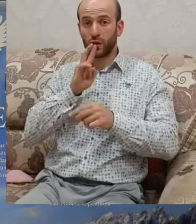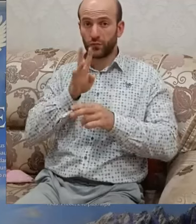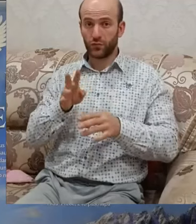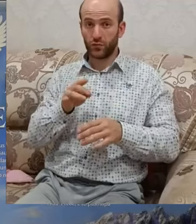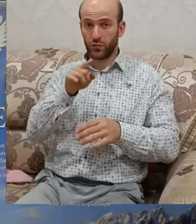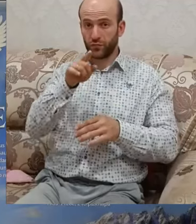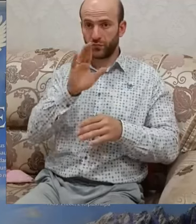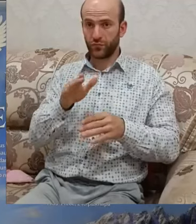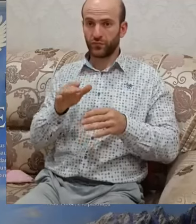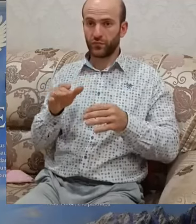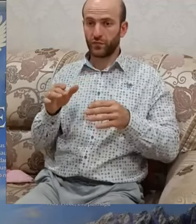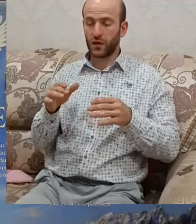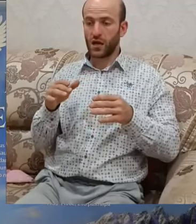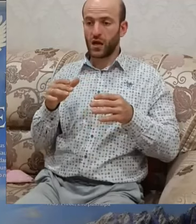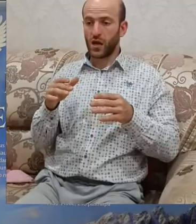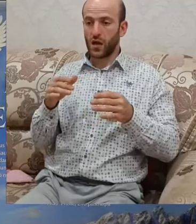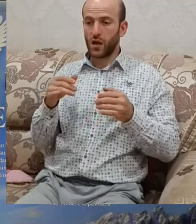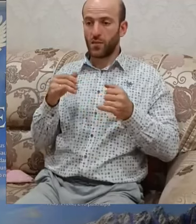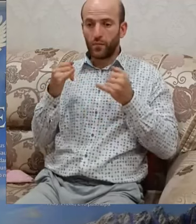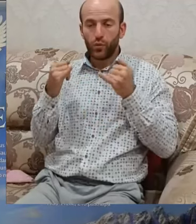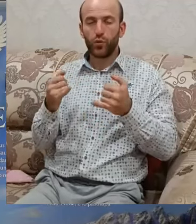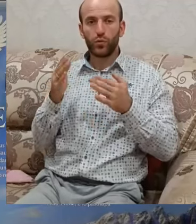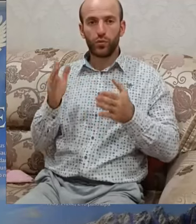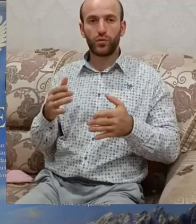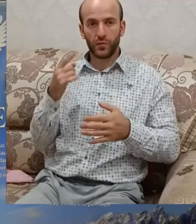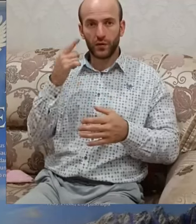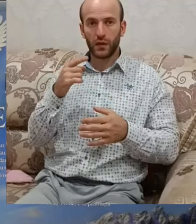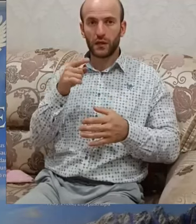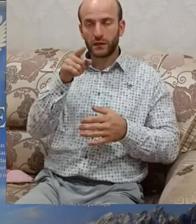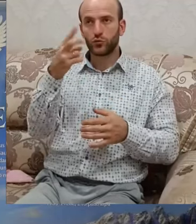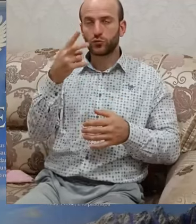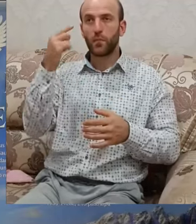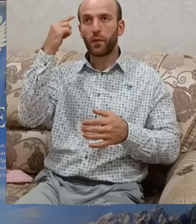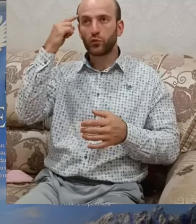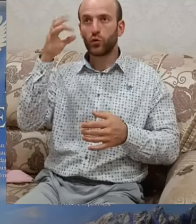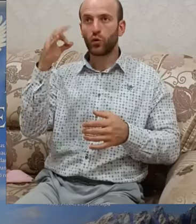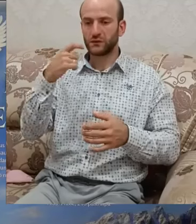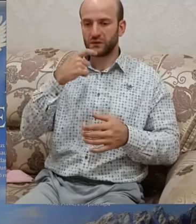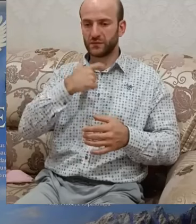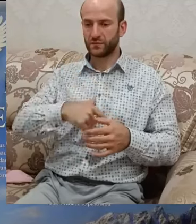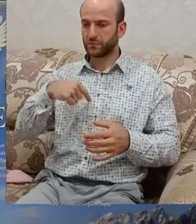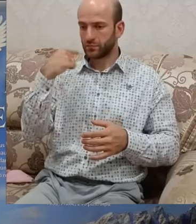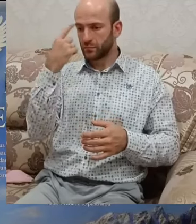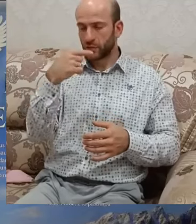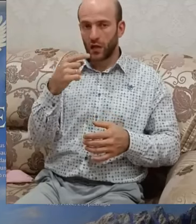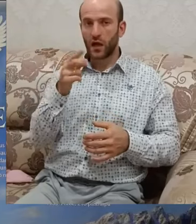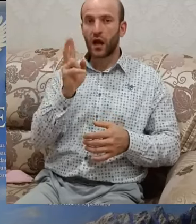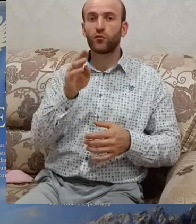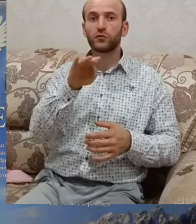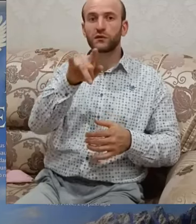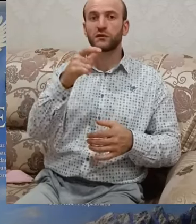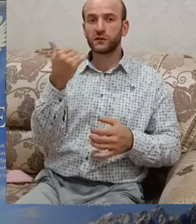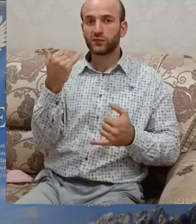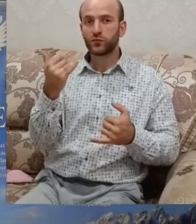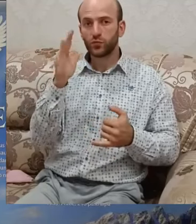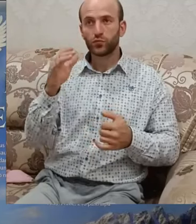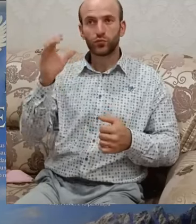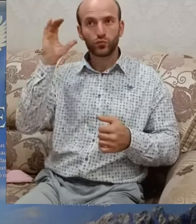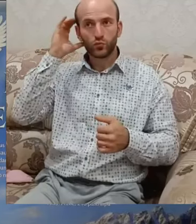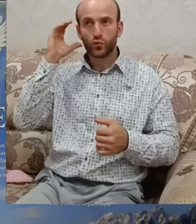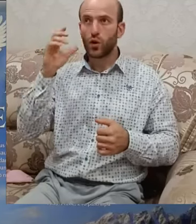лично. Поголок опе саве осьмянишкой. Подумай о себе лично. Ко шенден клаусить. Кого сегодня слушать? Диево